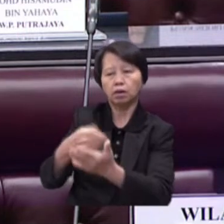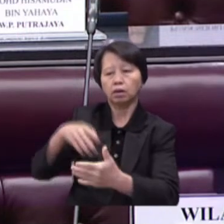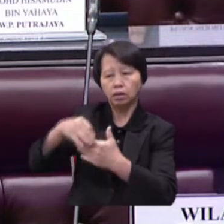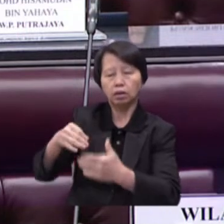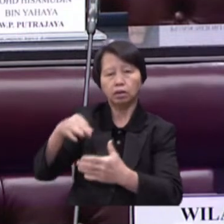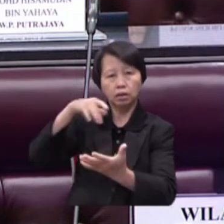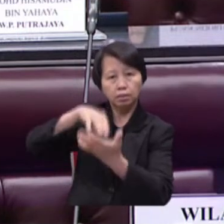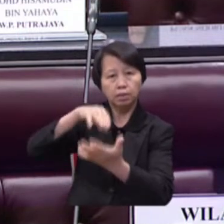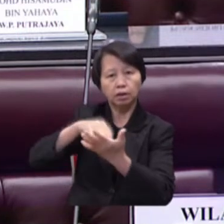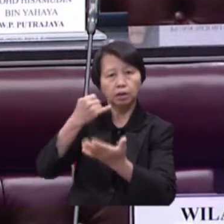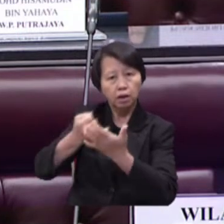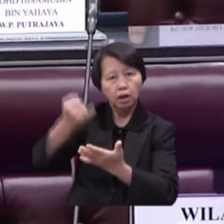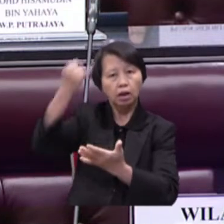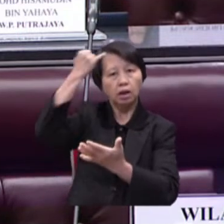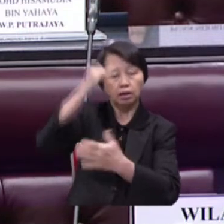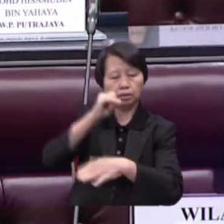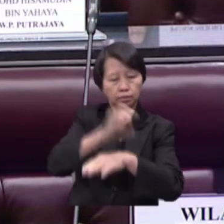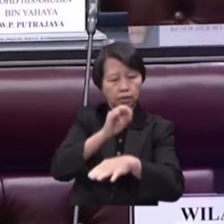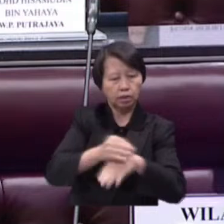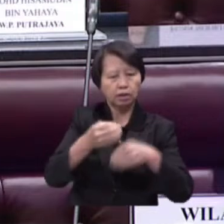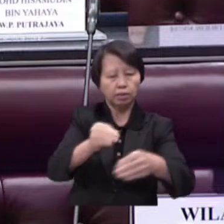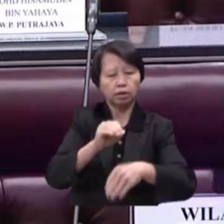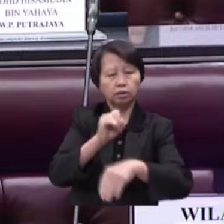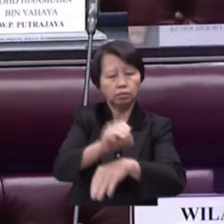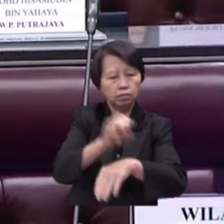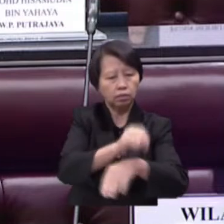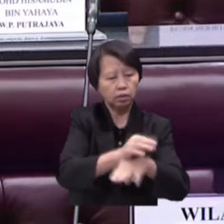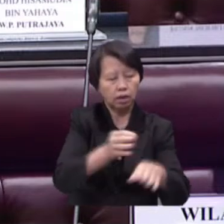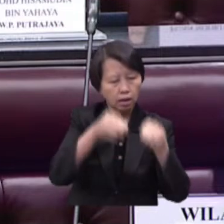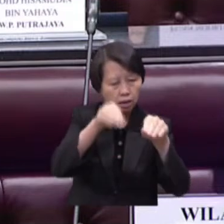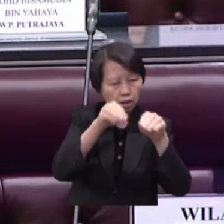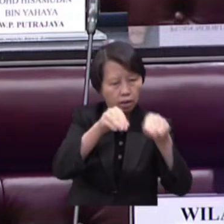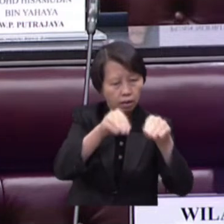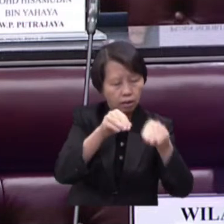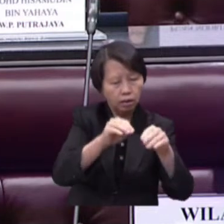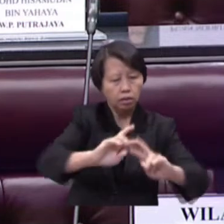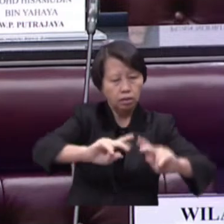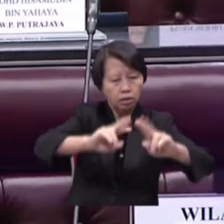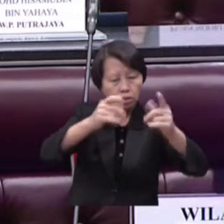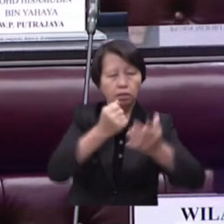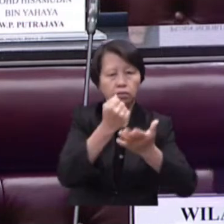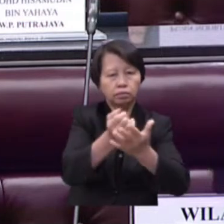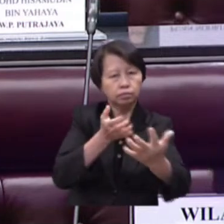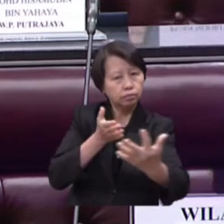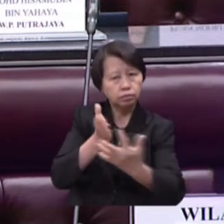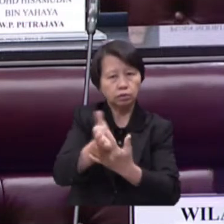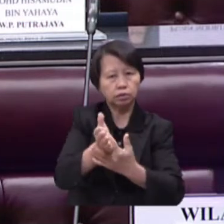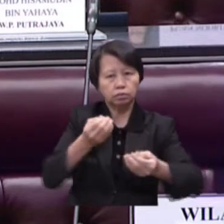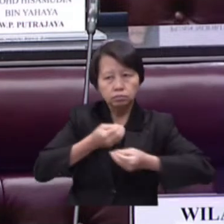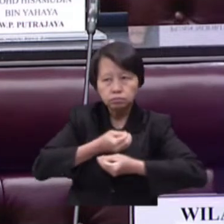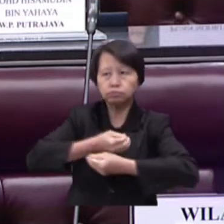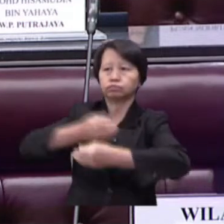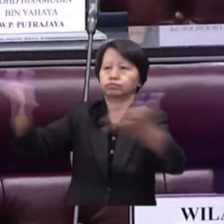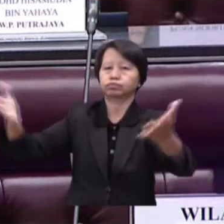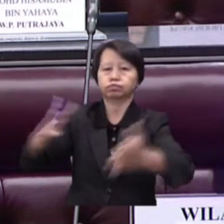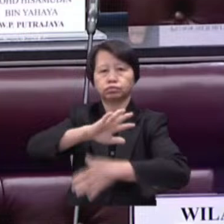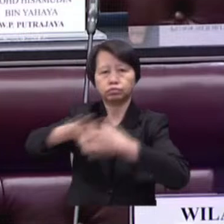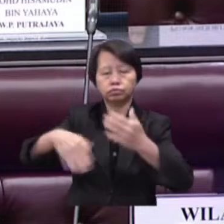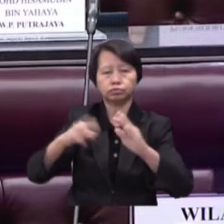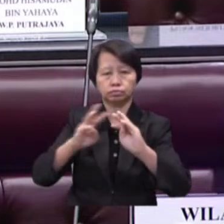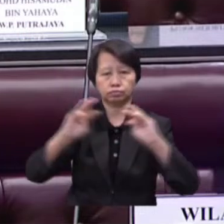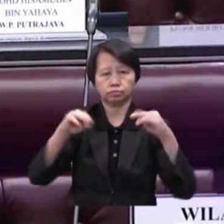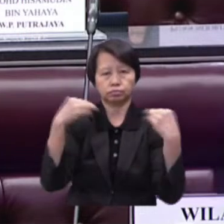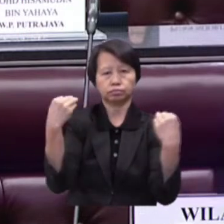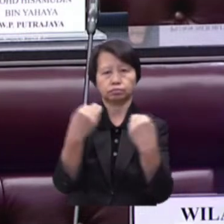belajar ilmu konseling dan mediasi ini dan Bantulah mereka untuk meningkatkan akses untuk disebarkan kepada semua lapisan